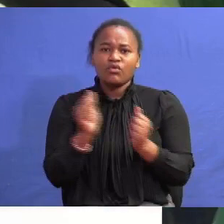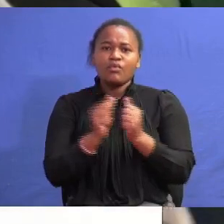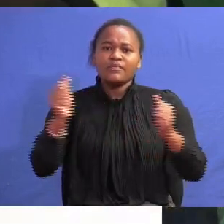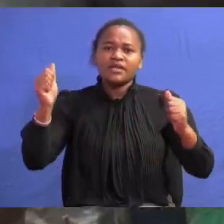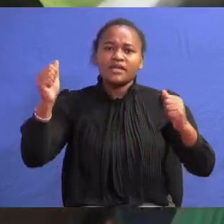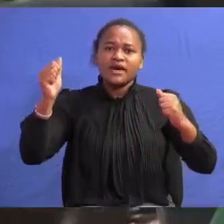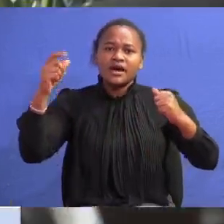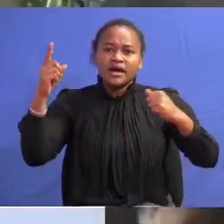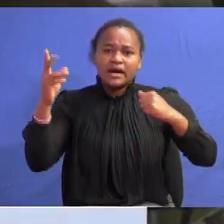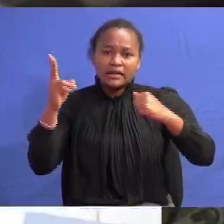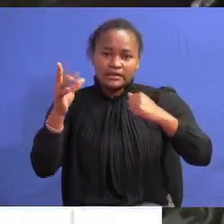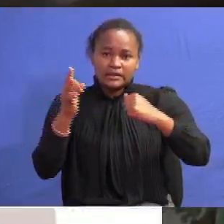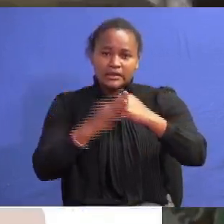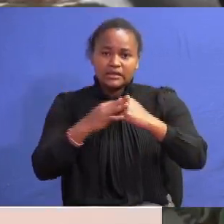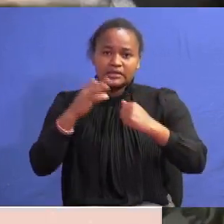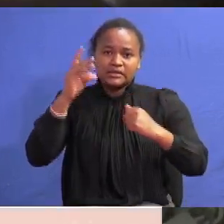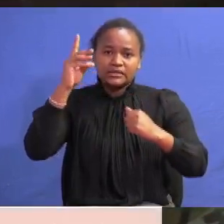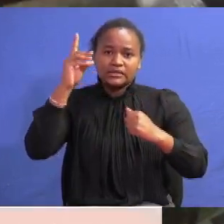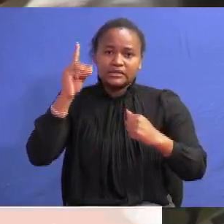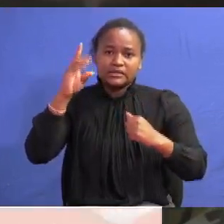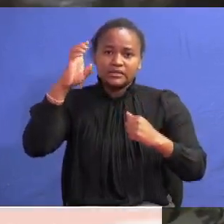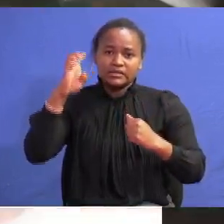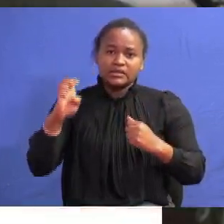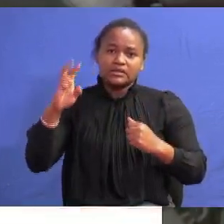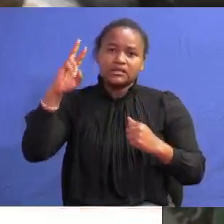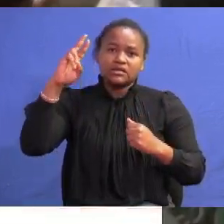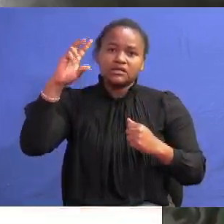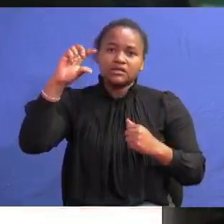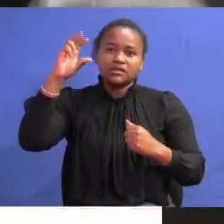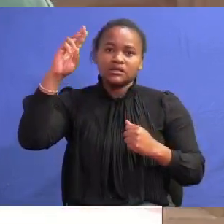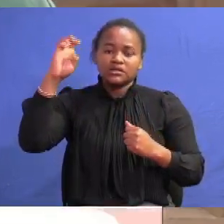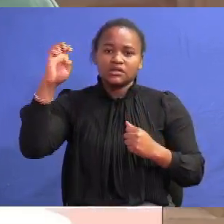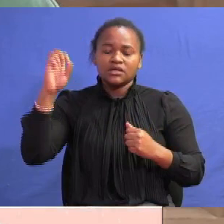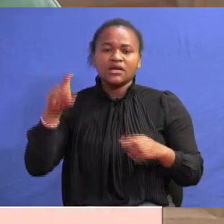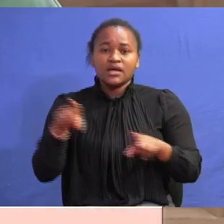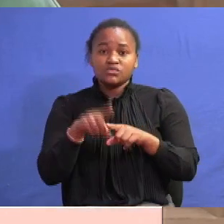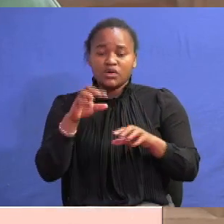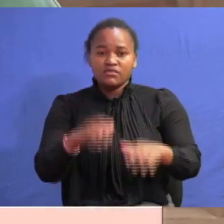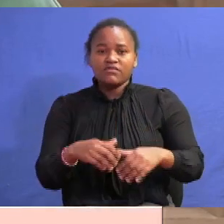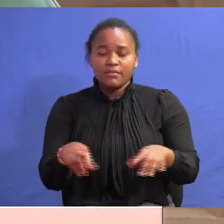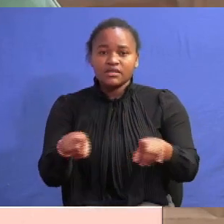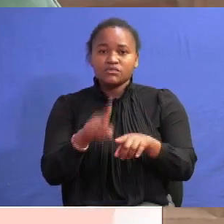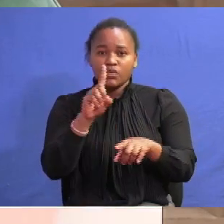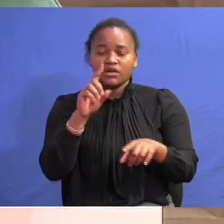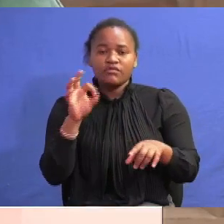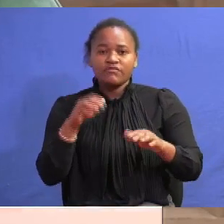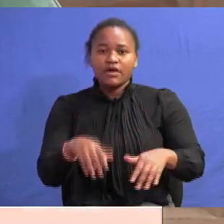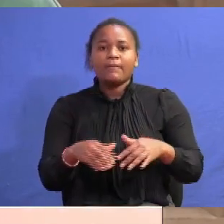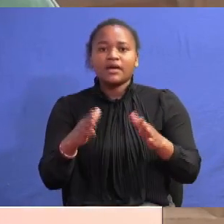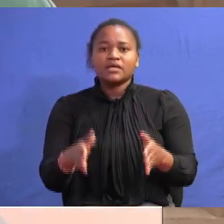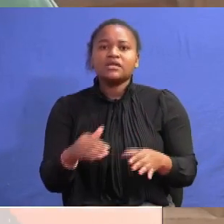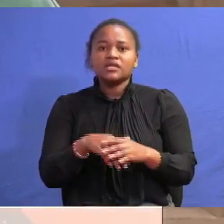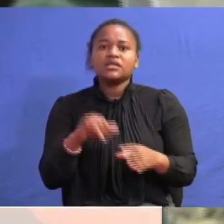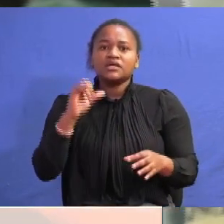au zaidi katika mwezi wa baridi. Kulingana na Daniel Wanyama ambaye ni mkulima katika kampuni ya miche ya parachichi ya